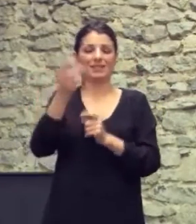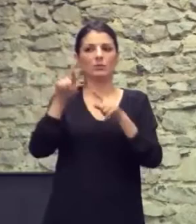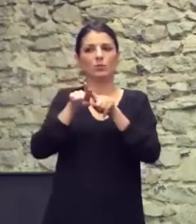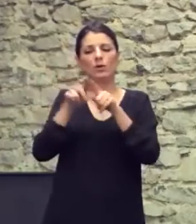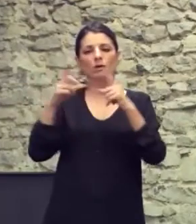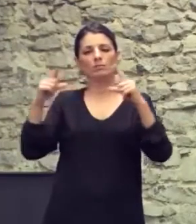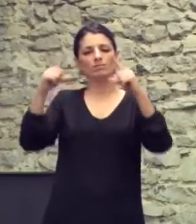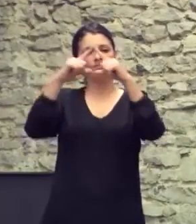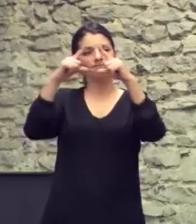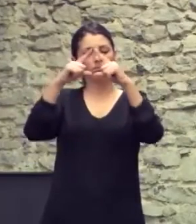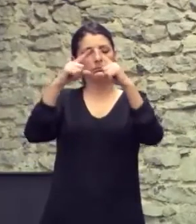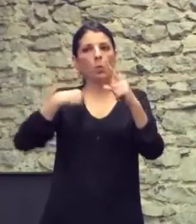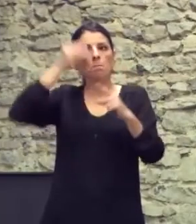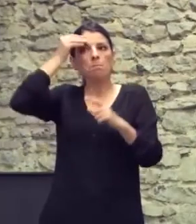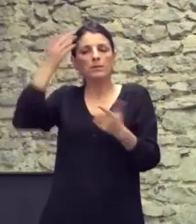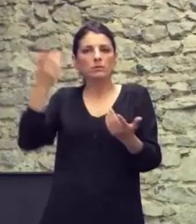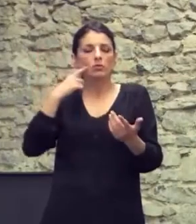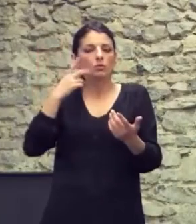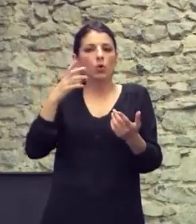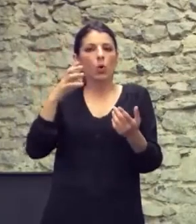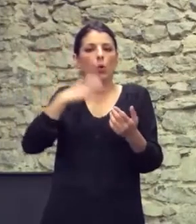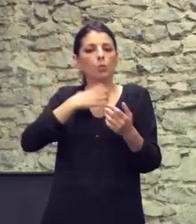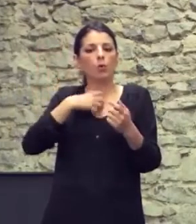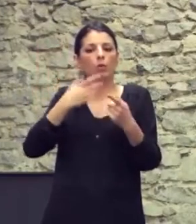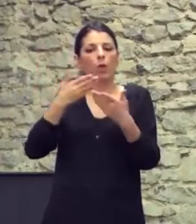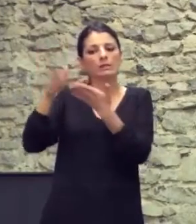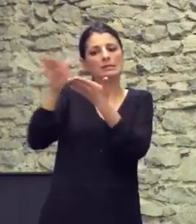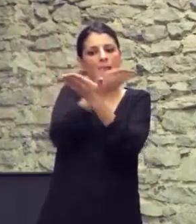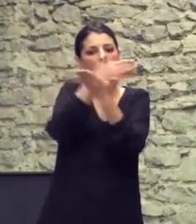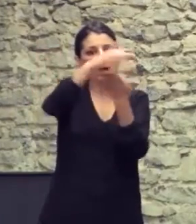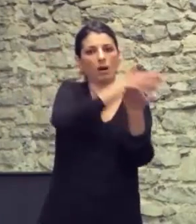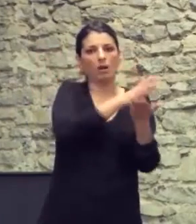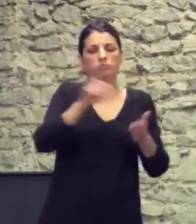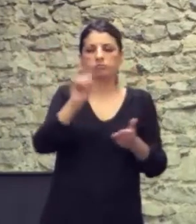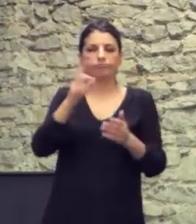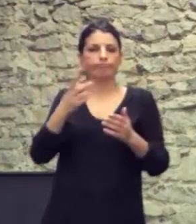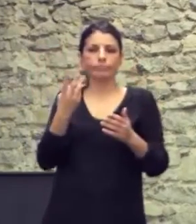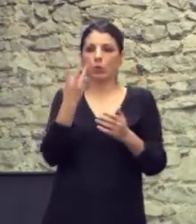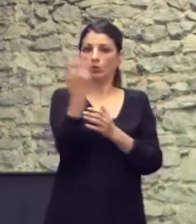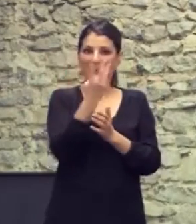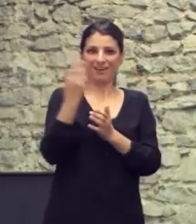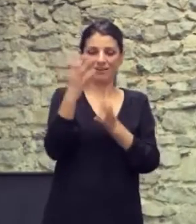nik bintzat horrela pentsatzen dut. Uste dut ezin direla deskonektatu oso errez gauza horiek.